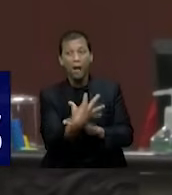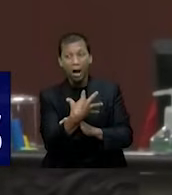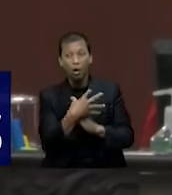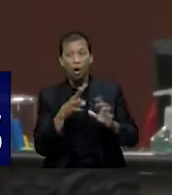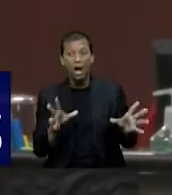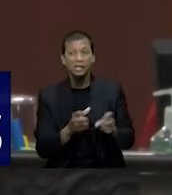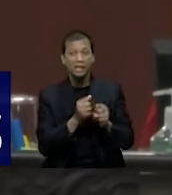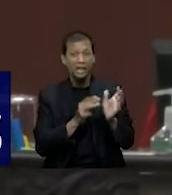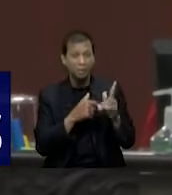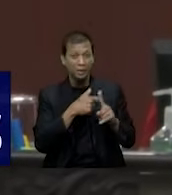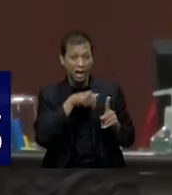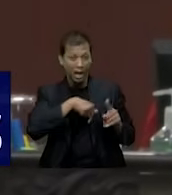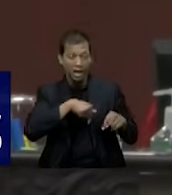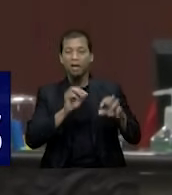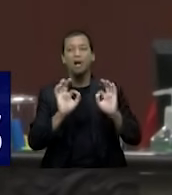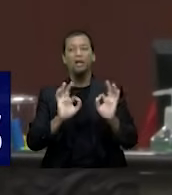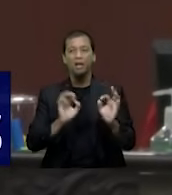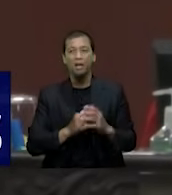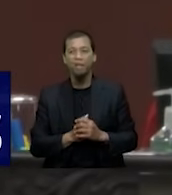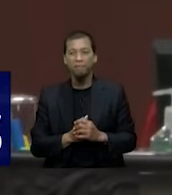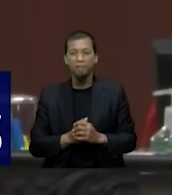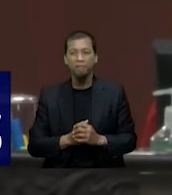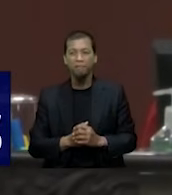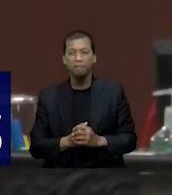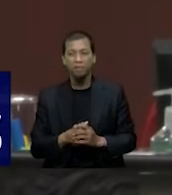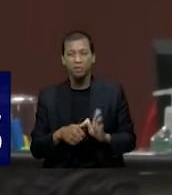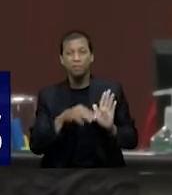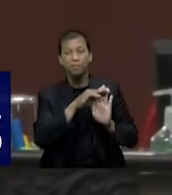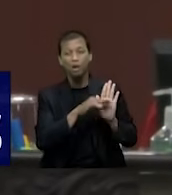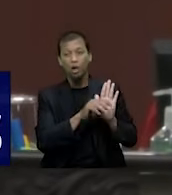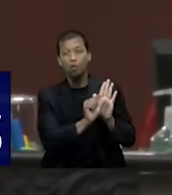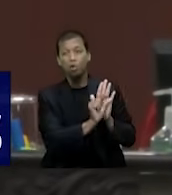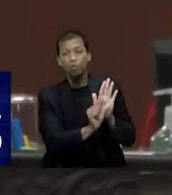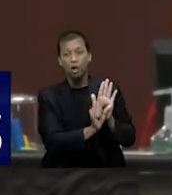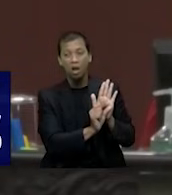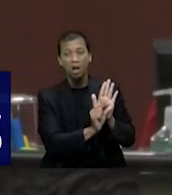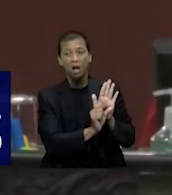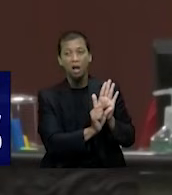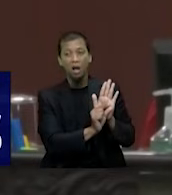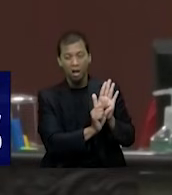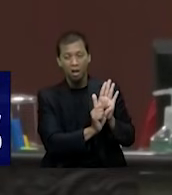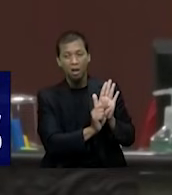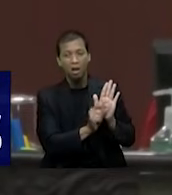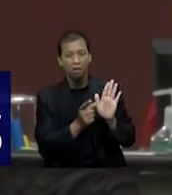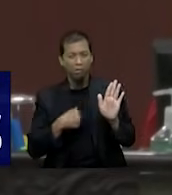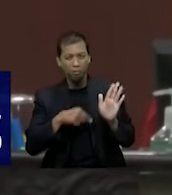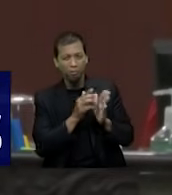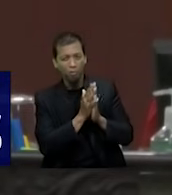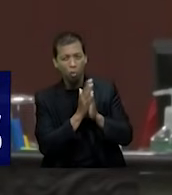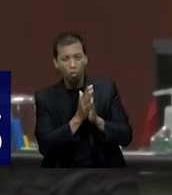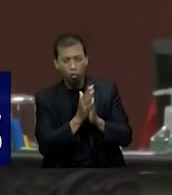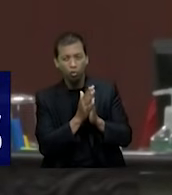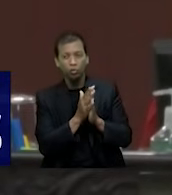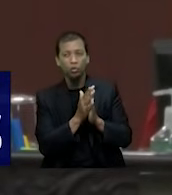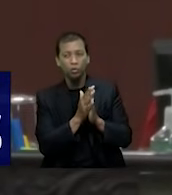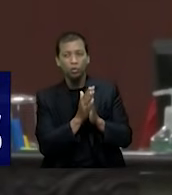Permohonan diajukan masih dalam tenggang waktu yang ditentukan oleh peraturan perundang-undangan. Pemohon memiliki kedudukan hukum untuk mengajukan permohonan